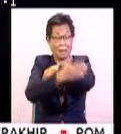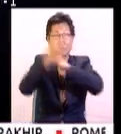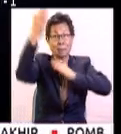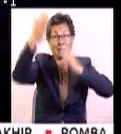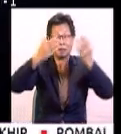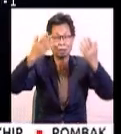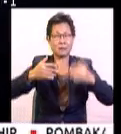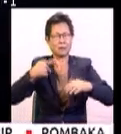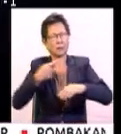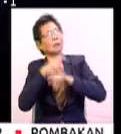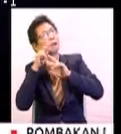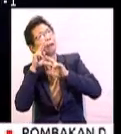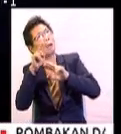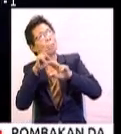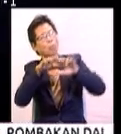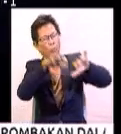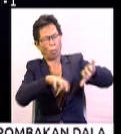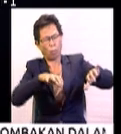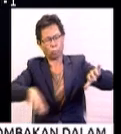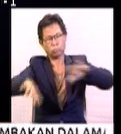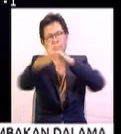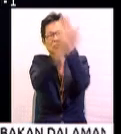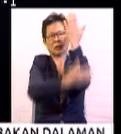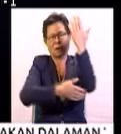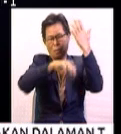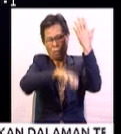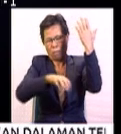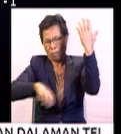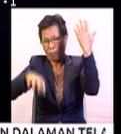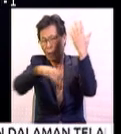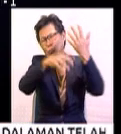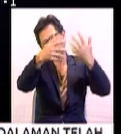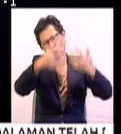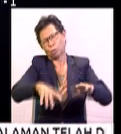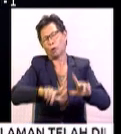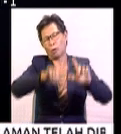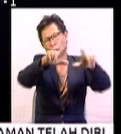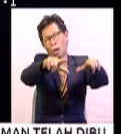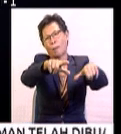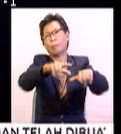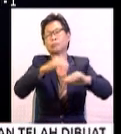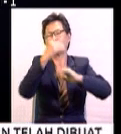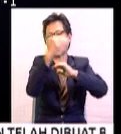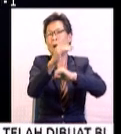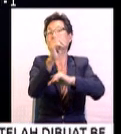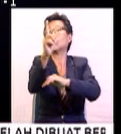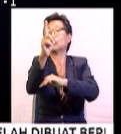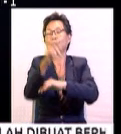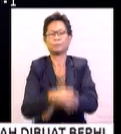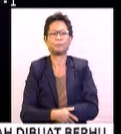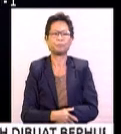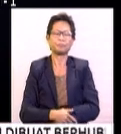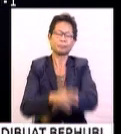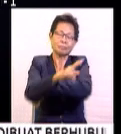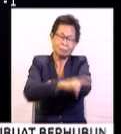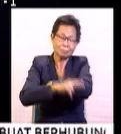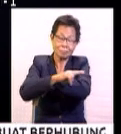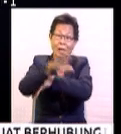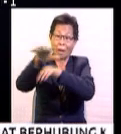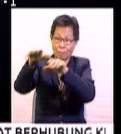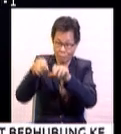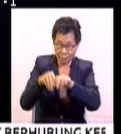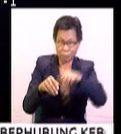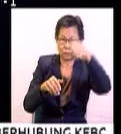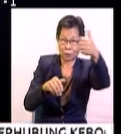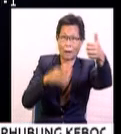dapat kita lihat, terdapat beberapa kawasan di semenanjung Malaysia yang telah pun diletakkan pada tahap 1. Antara negeri-negeri yang terlibat adalah